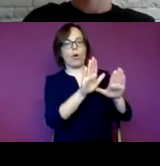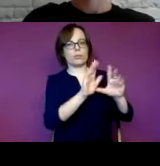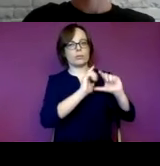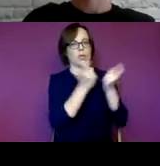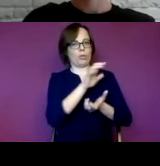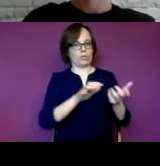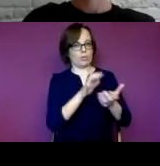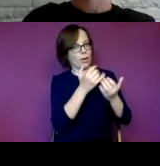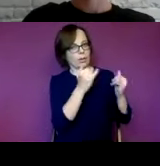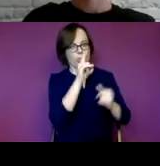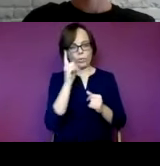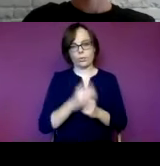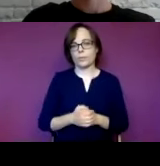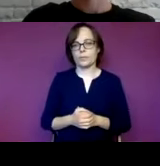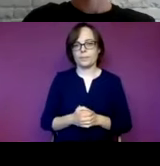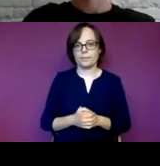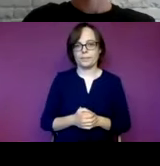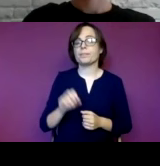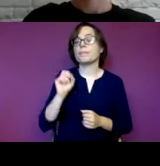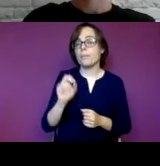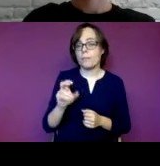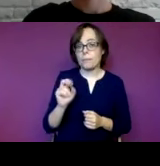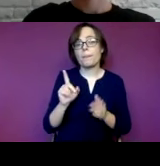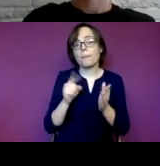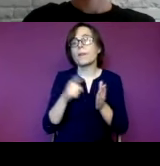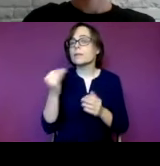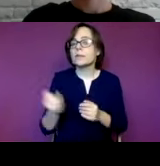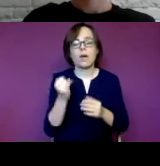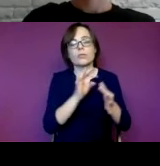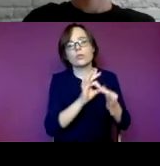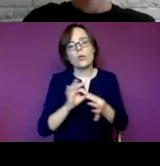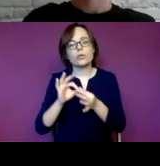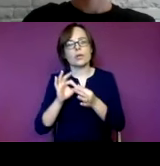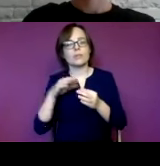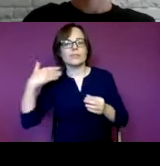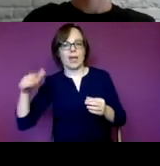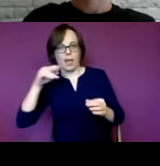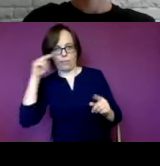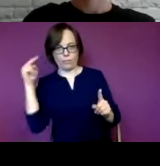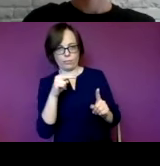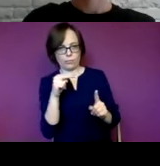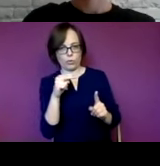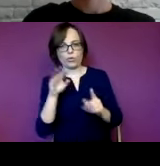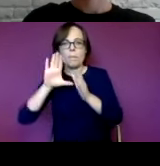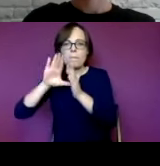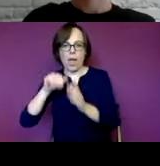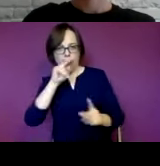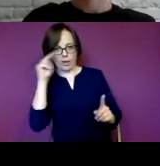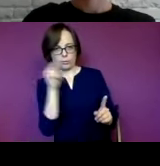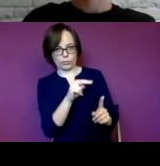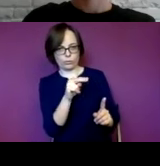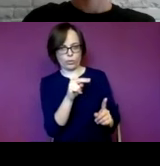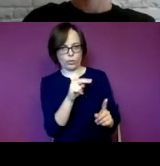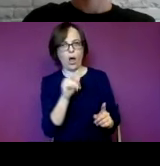to dużo czasu. Zawsze związane jest właśnie z tym spojrzeniem z zewnątrz, spojrzeniem też ludzi z miasta o określonym